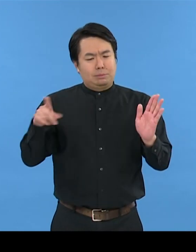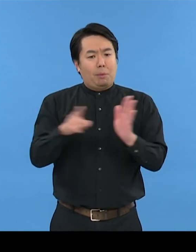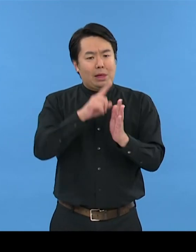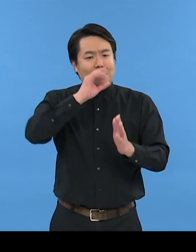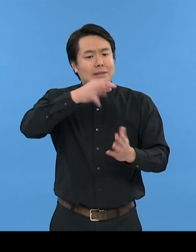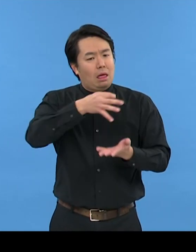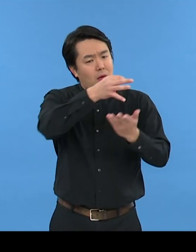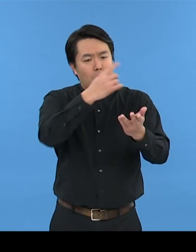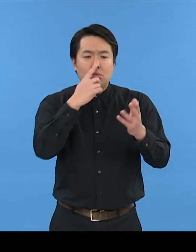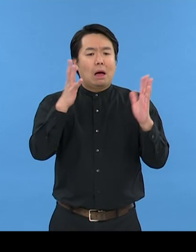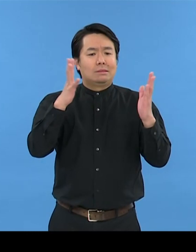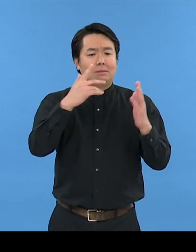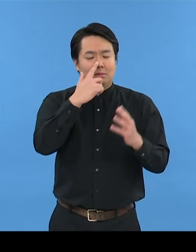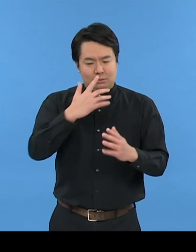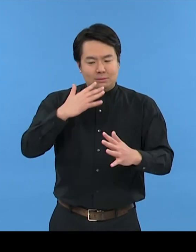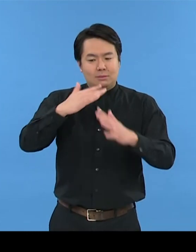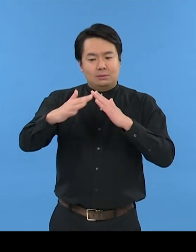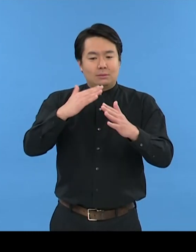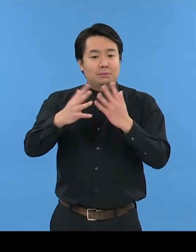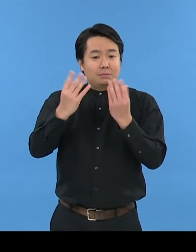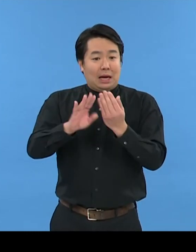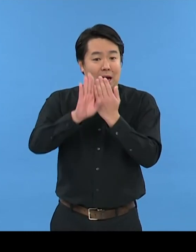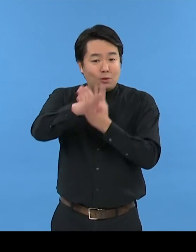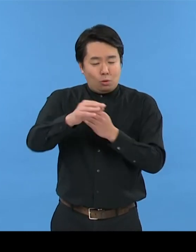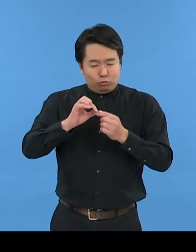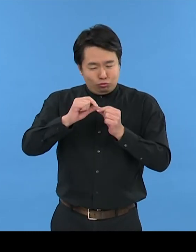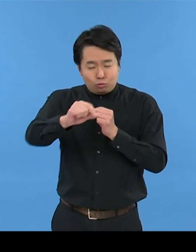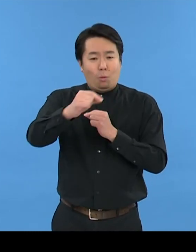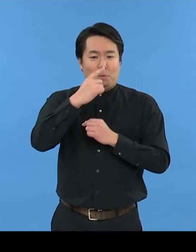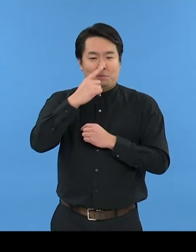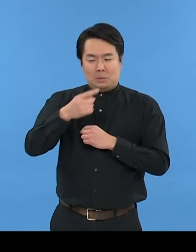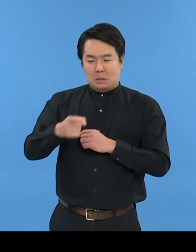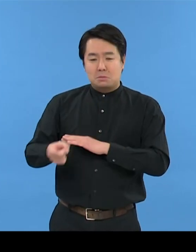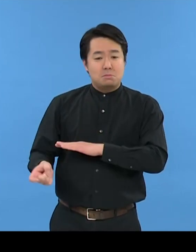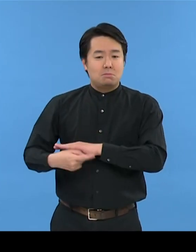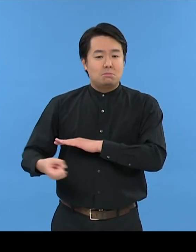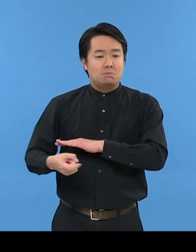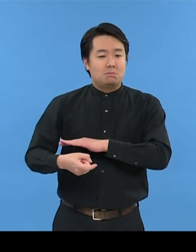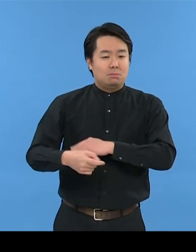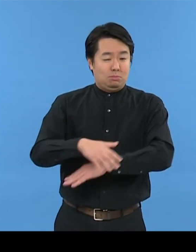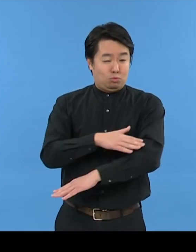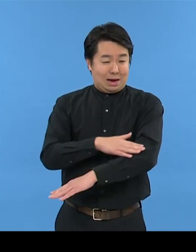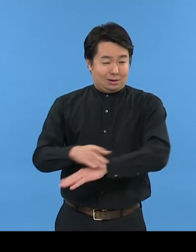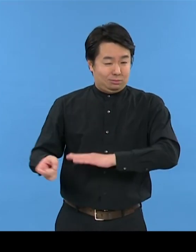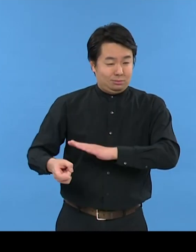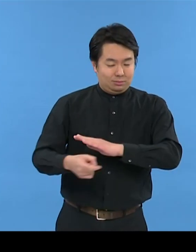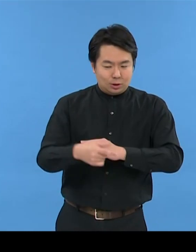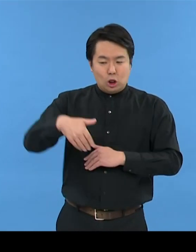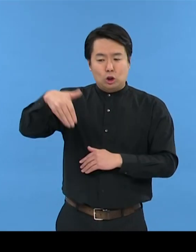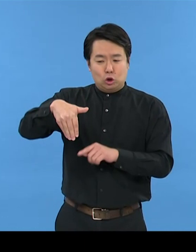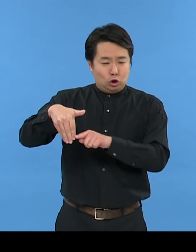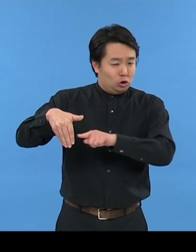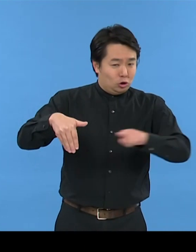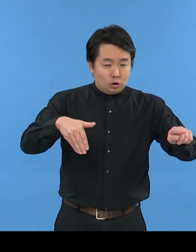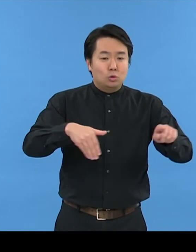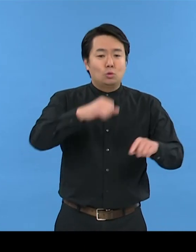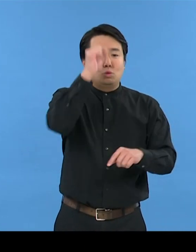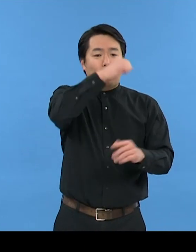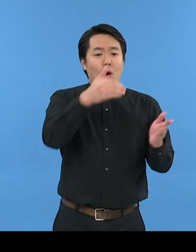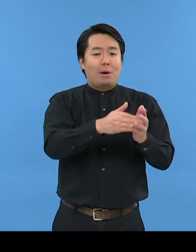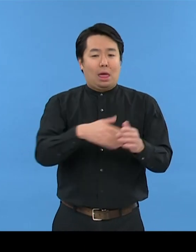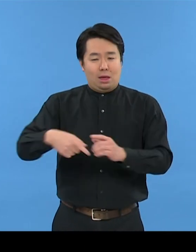戦後ずっと忌引きをやって九州から電車に乗ってみんなで置き引きをしながら上野まで来てまた上野から置き引きしながら